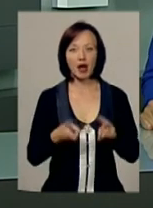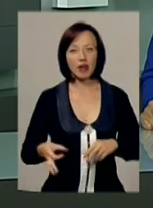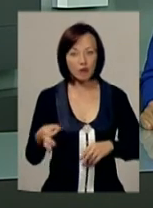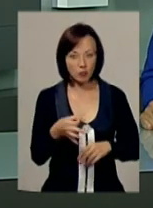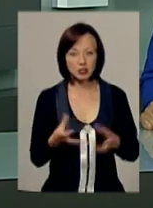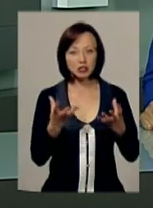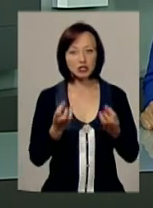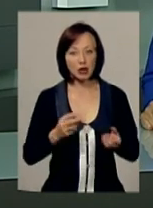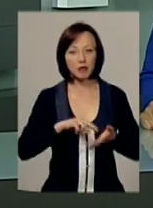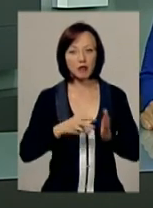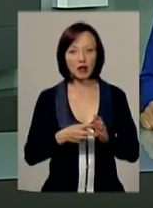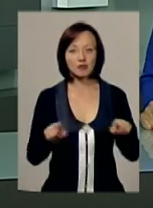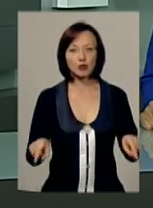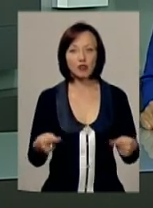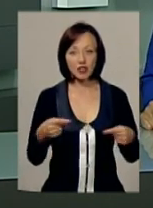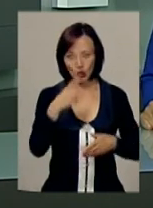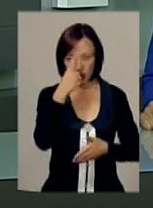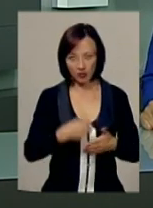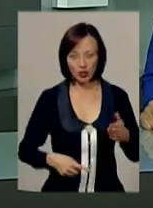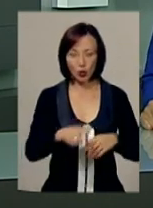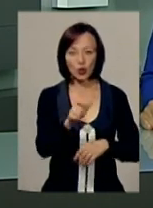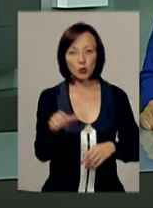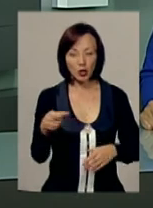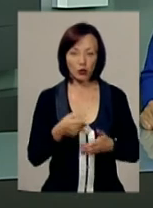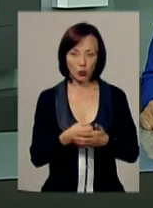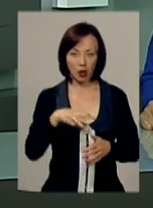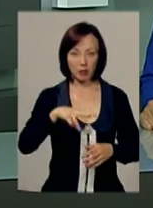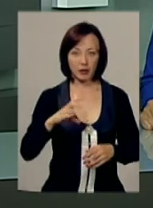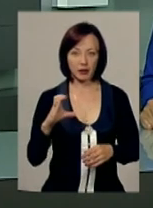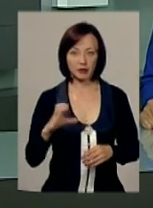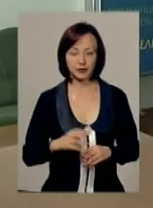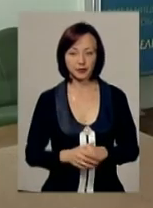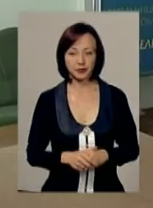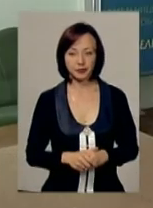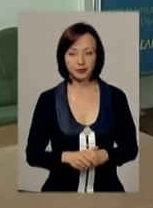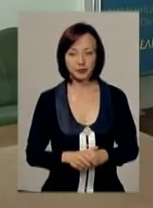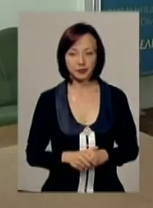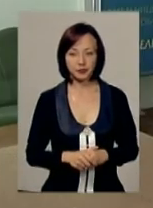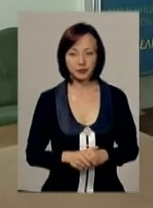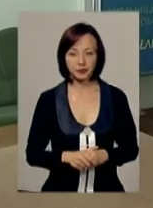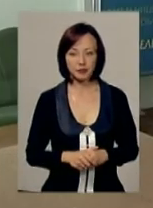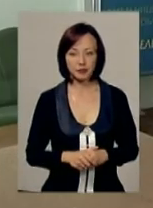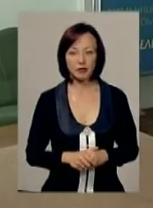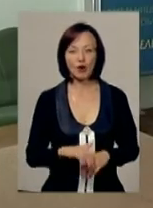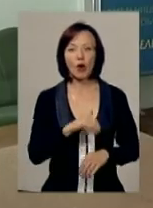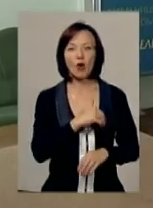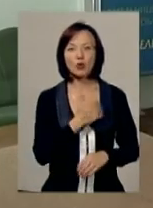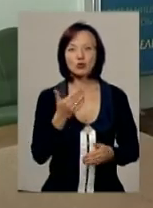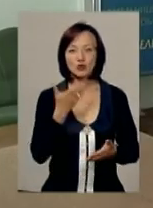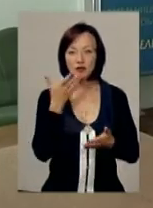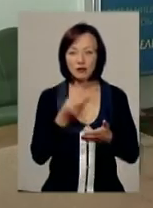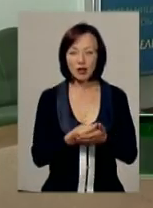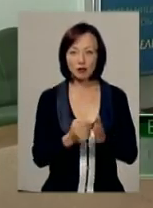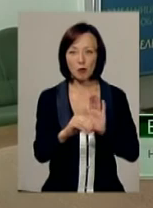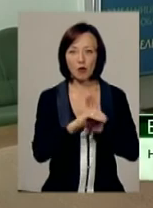а ще у планах відновити довіру населення до надзвичайної служби. Ми плануємо випустити нашу власну передачу